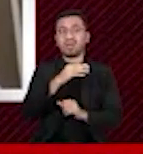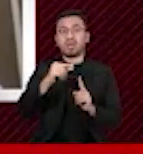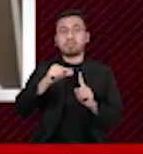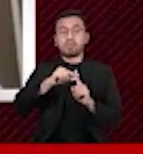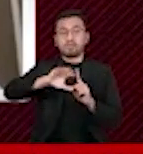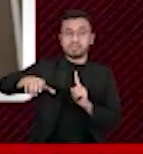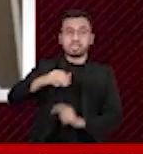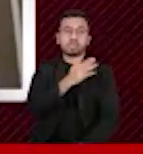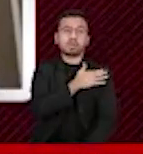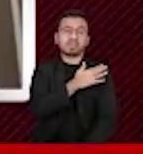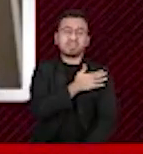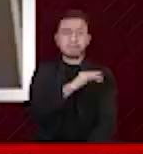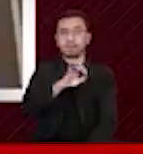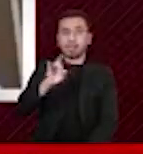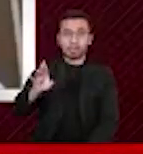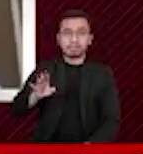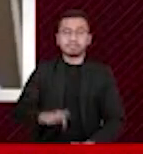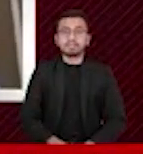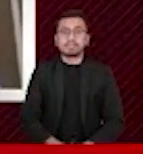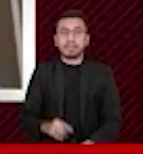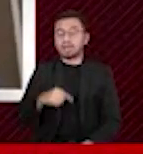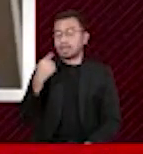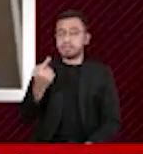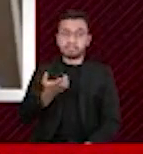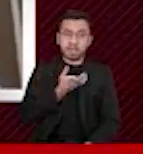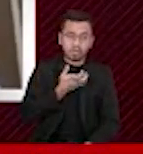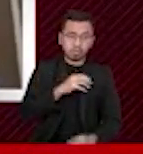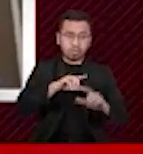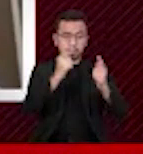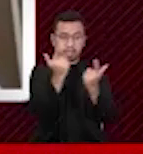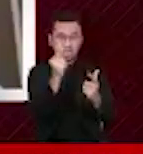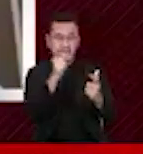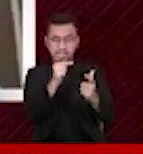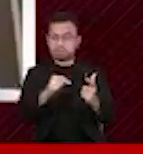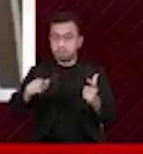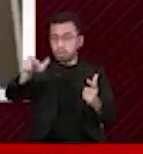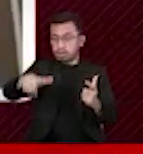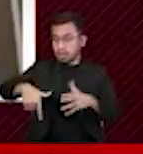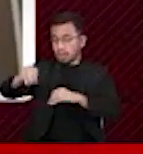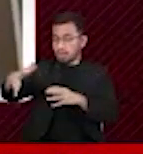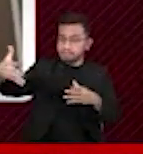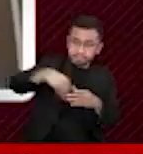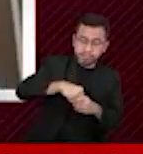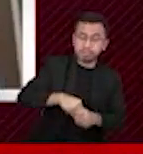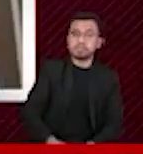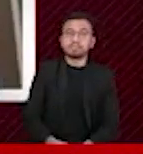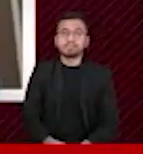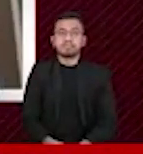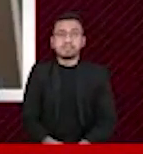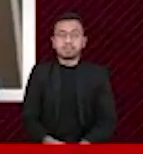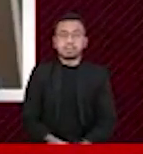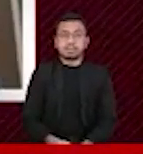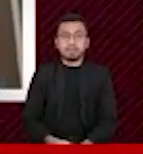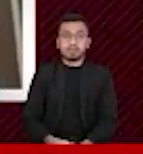kita ajak untuk selalu dekat dengan seluruh nelayan Artinya kita cerdaskan kita upayakan